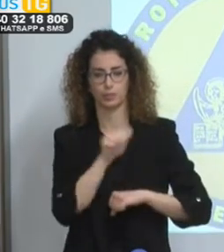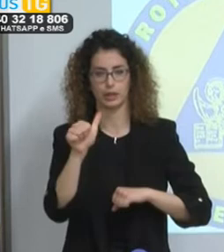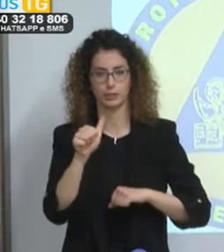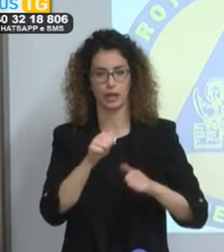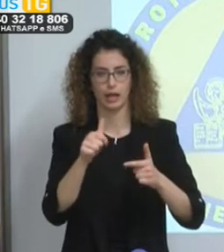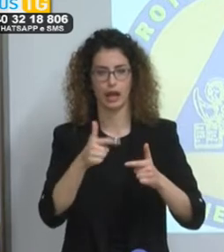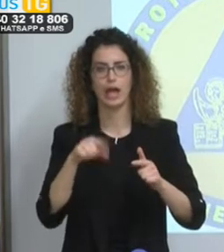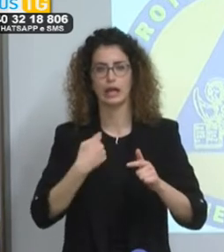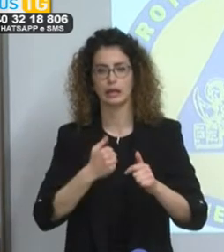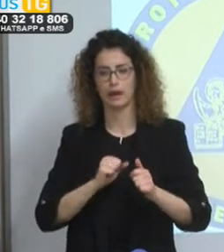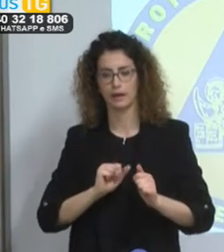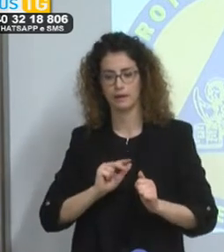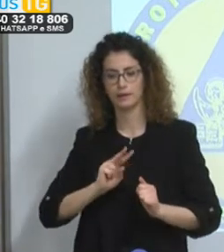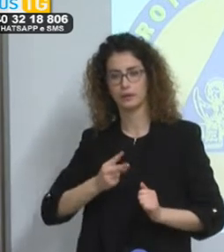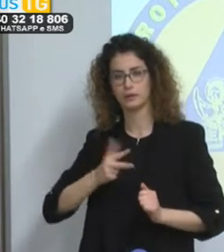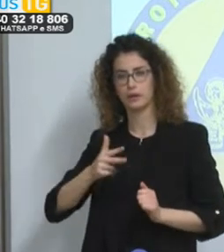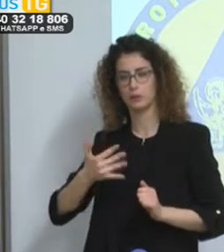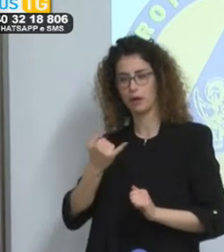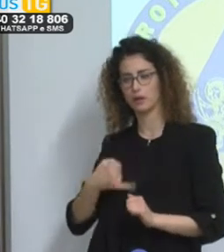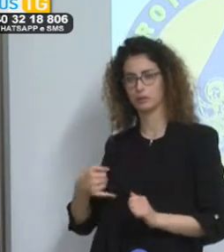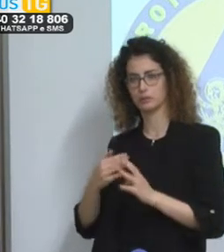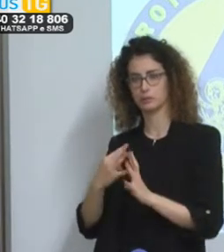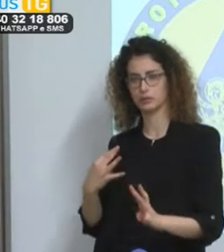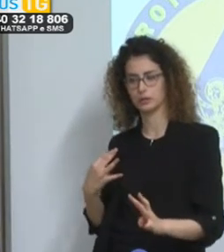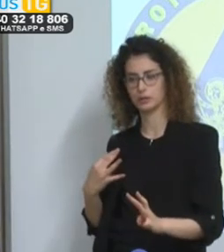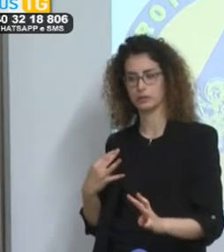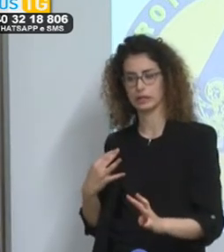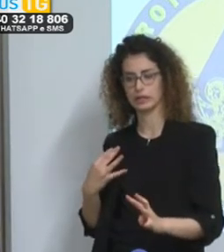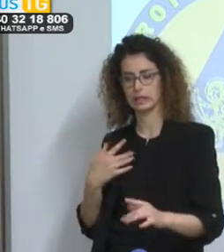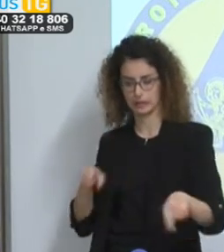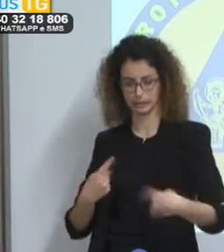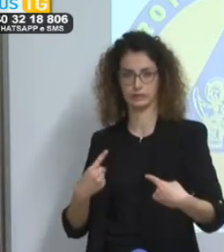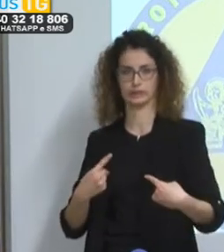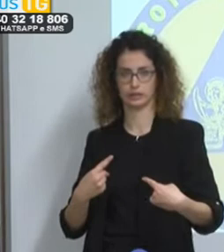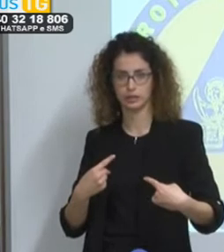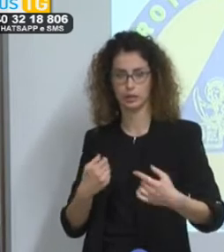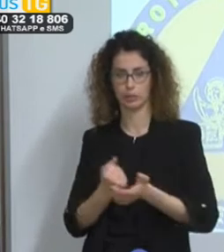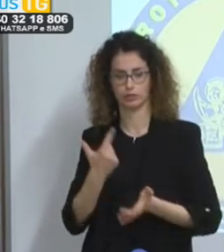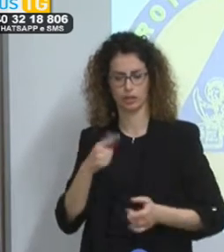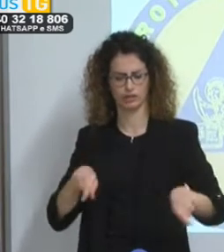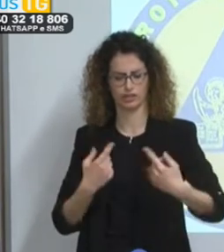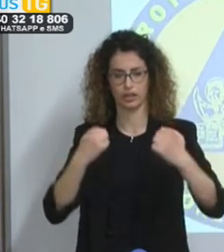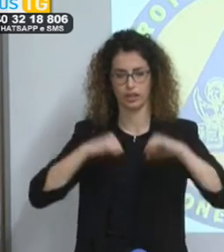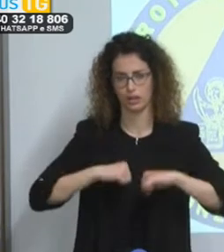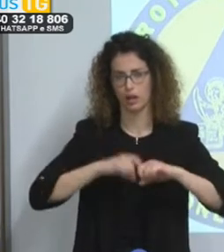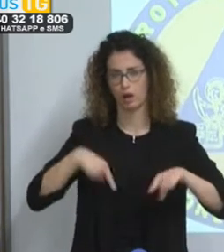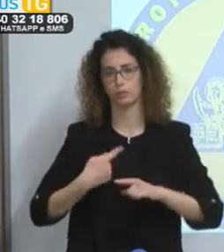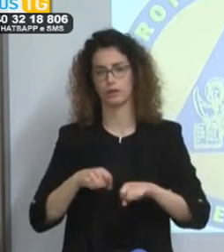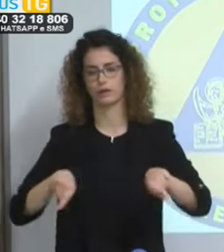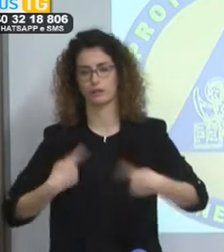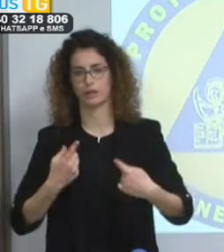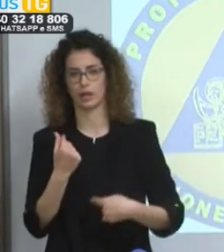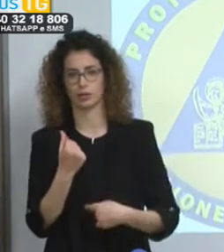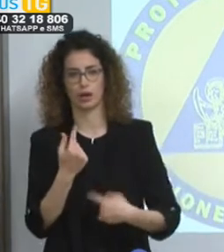dopo, secondo, terzo, quarto e ultimo. Quindi è una sfida non irrilevante questa, sia sanitaria che economica.